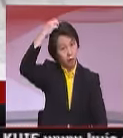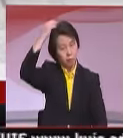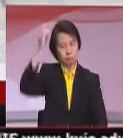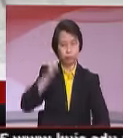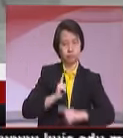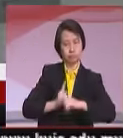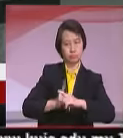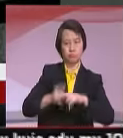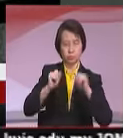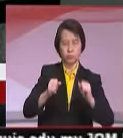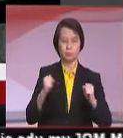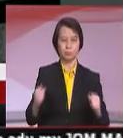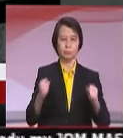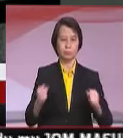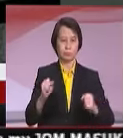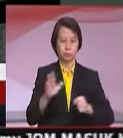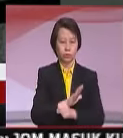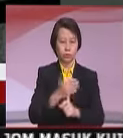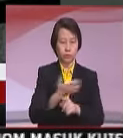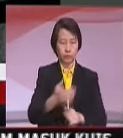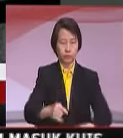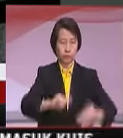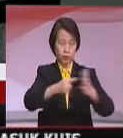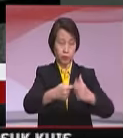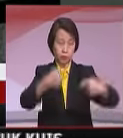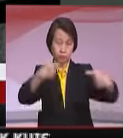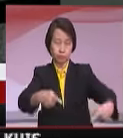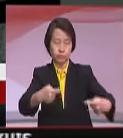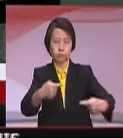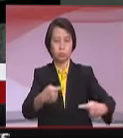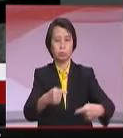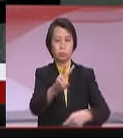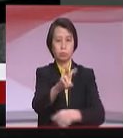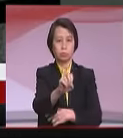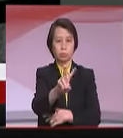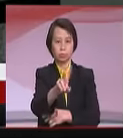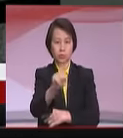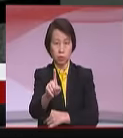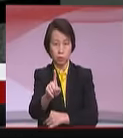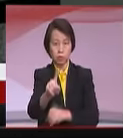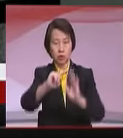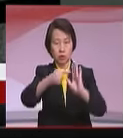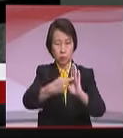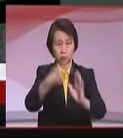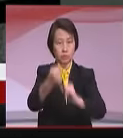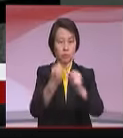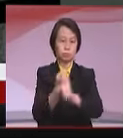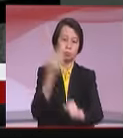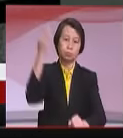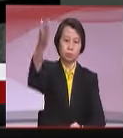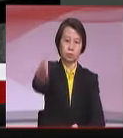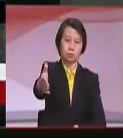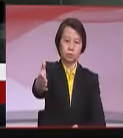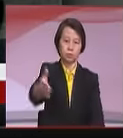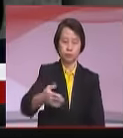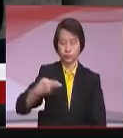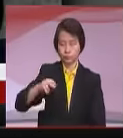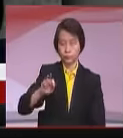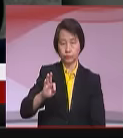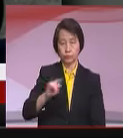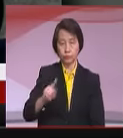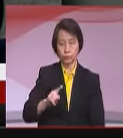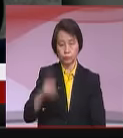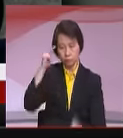optimis mampu cergas sepenuhnya sebelum saingan Moto2 musim 2021 bermula tahun depan. Hafiz yang